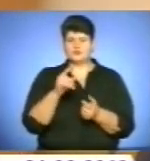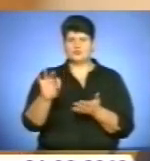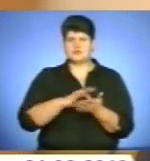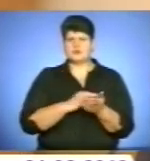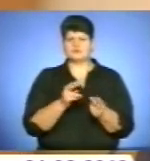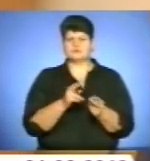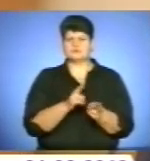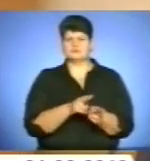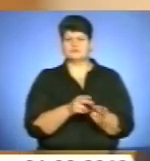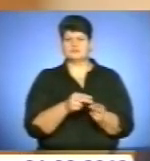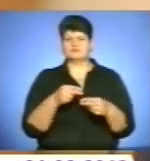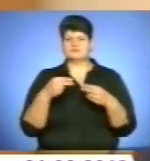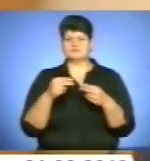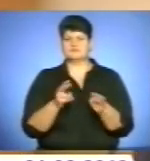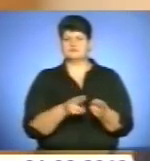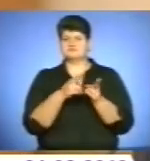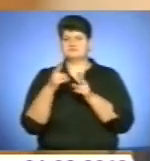рассчитываться?